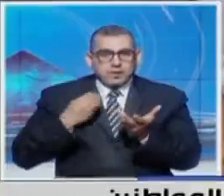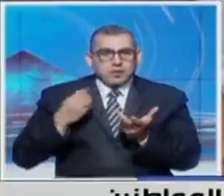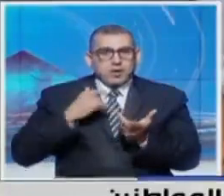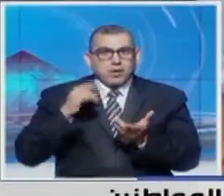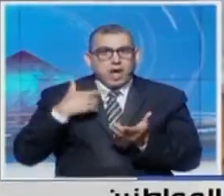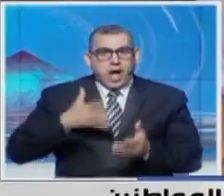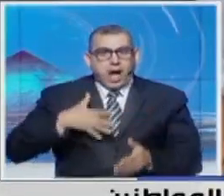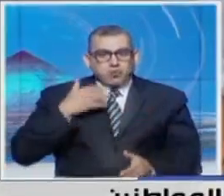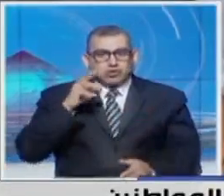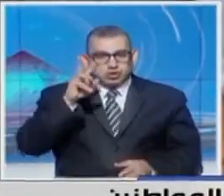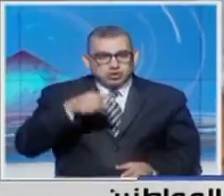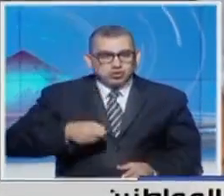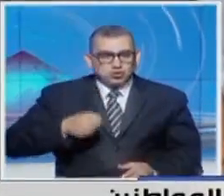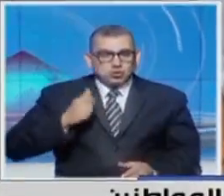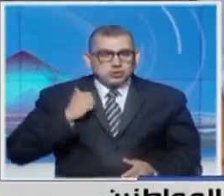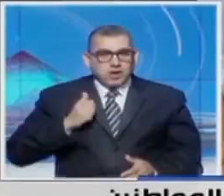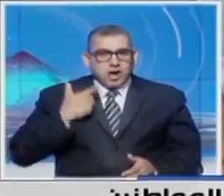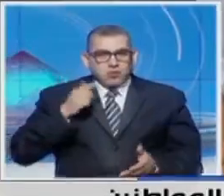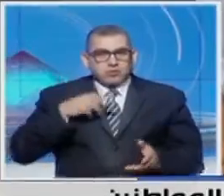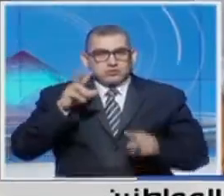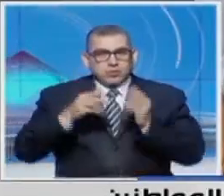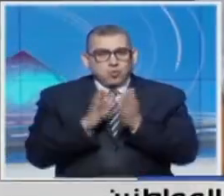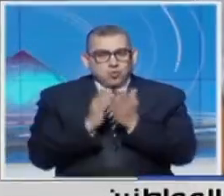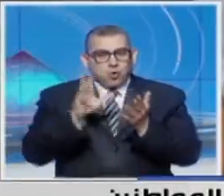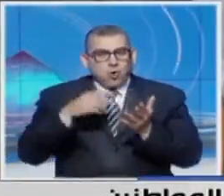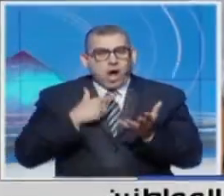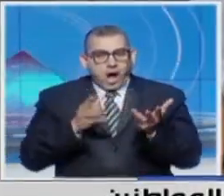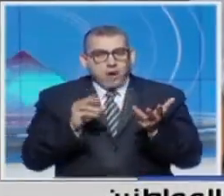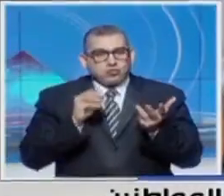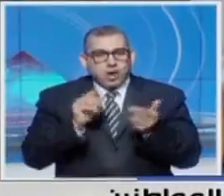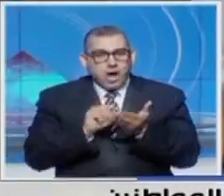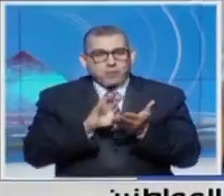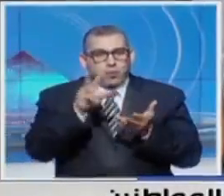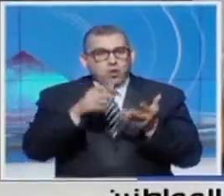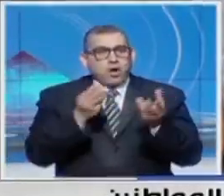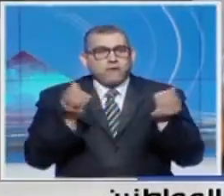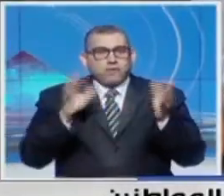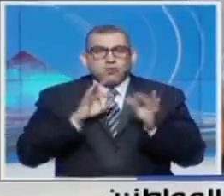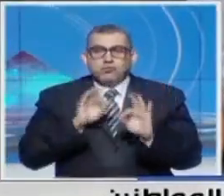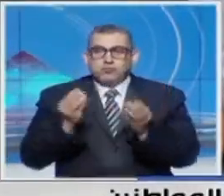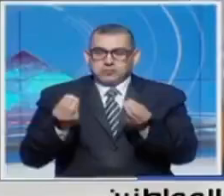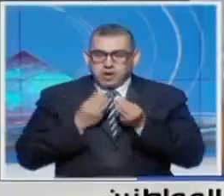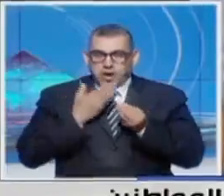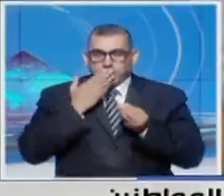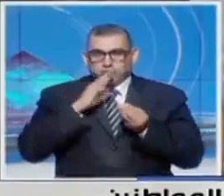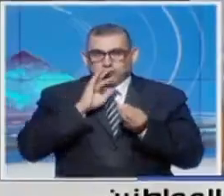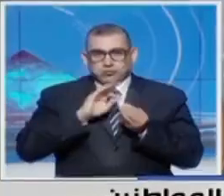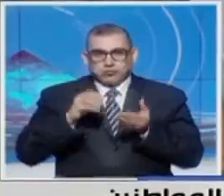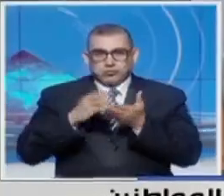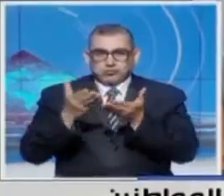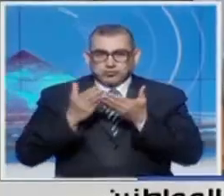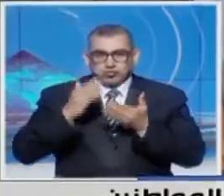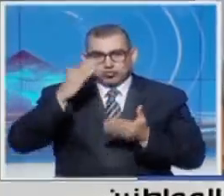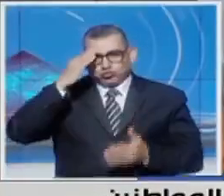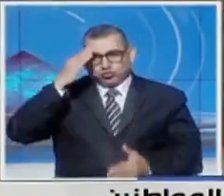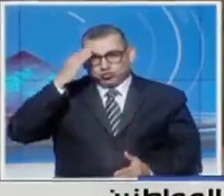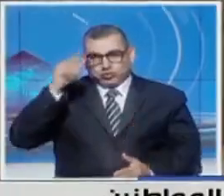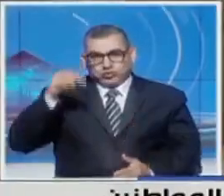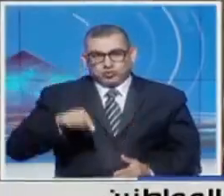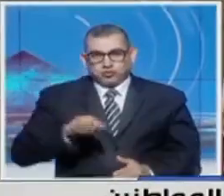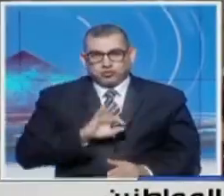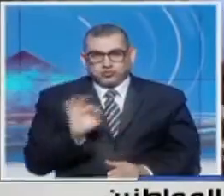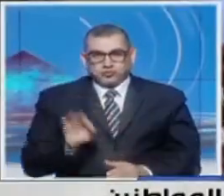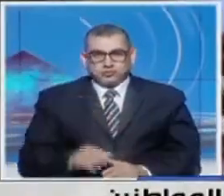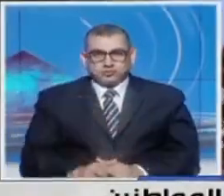محتاجة شنط لأولادي للمدرسة، وكنت محتاجة كراريس، وكنت محتاجة أقلام، وكنت محتاجة لهم حاجات كتير، والحمد لله إن المبادرة وفرت لهم الحاجات دي النهاردة.